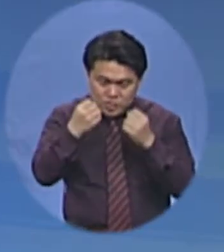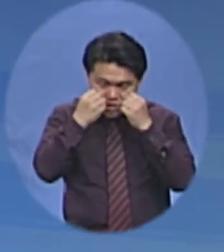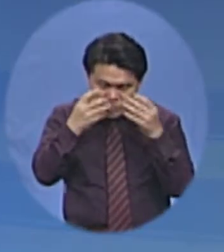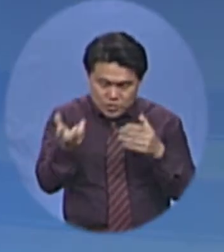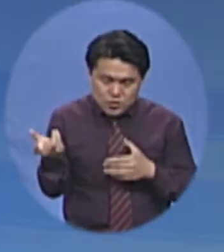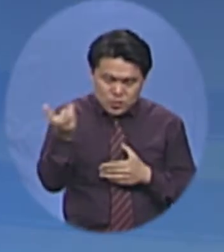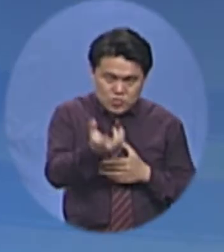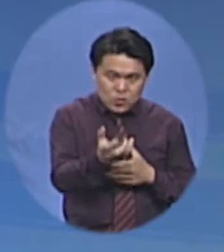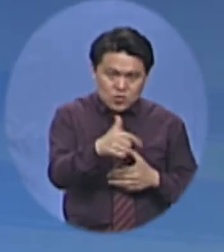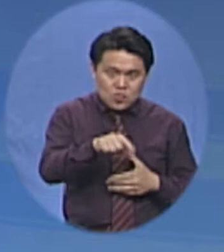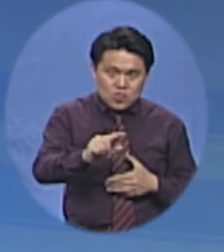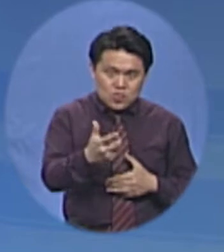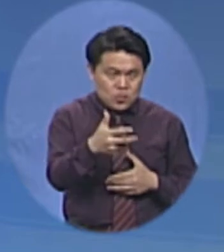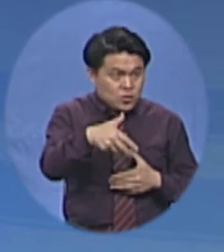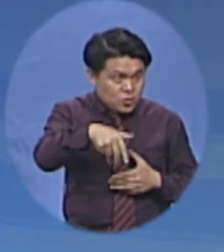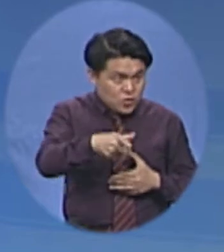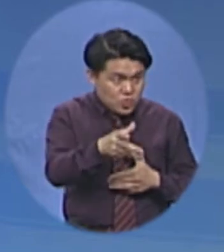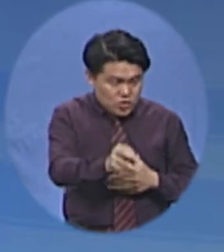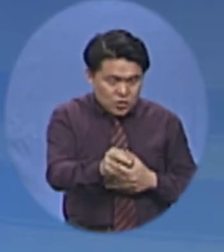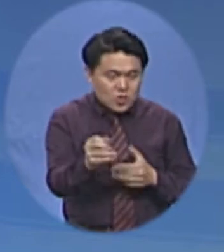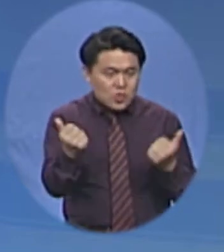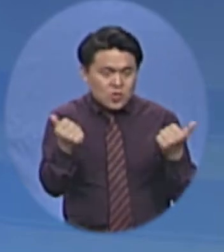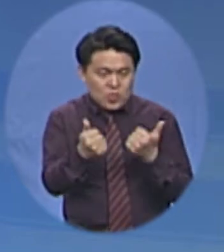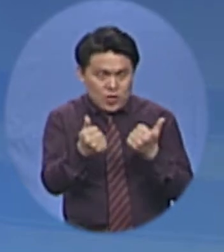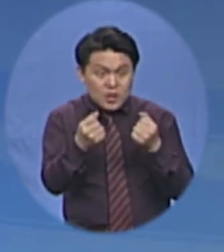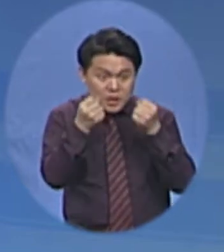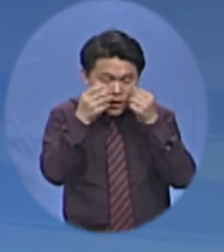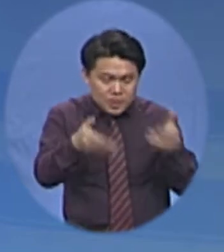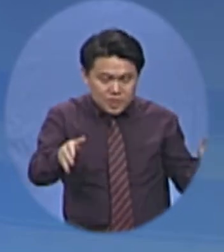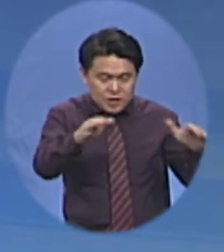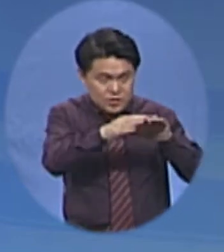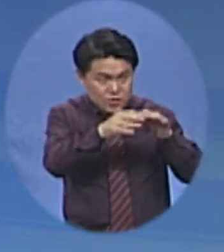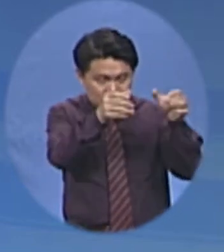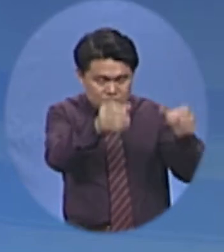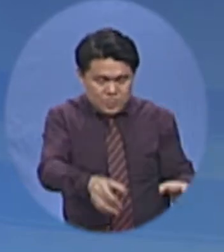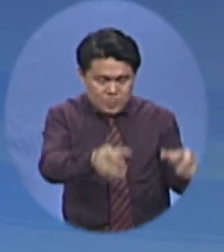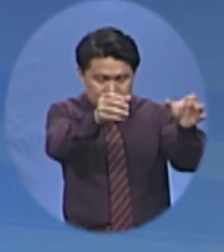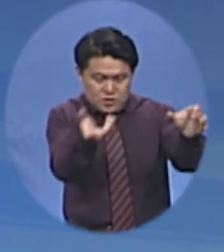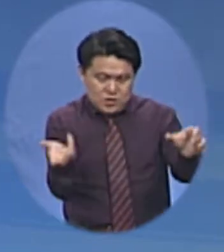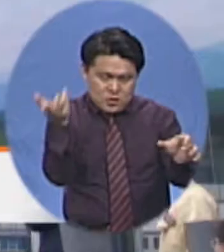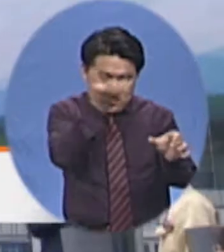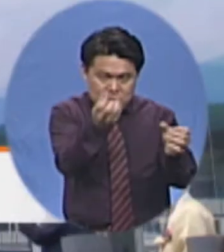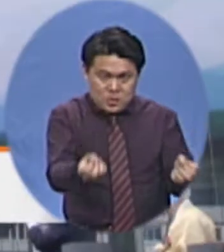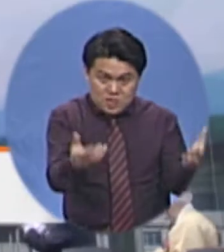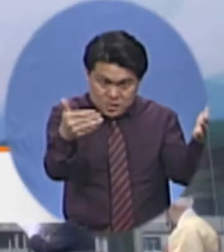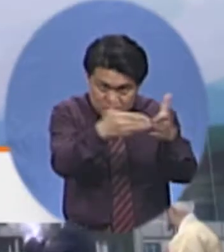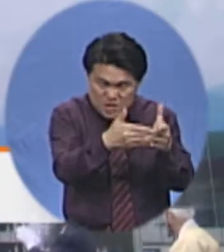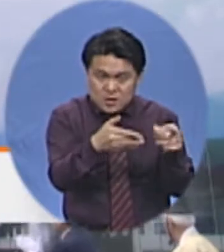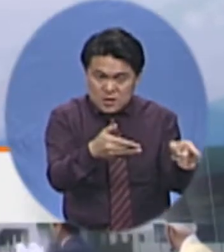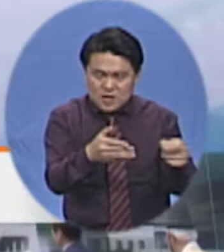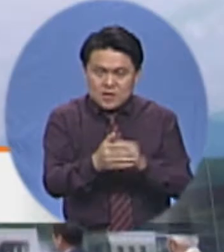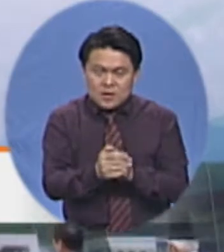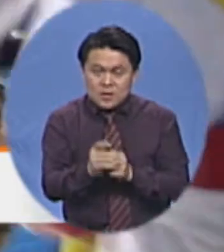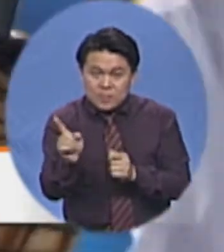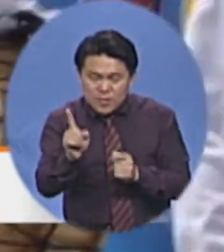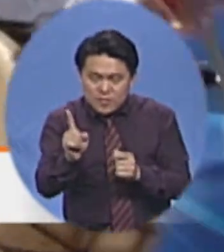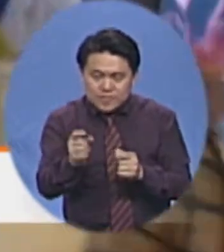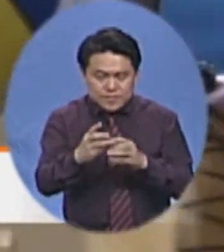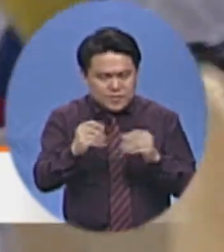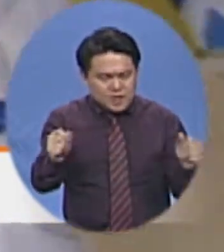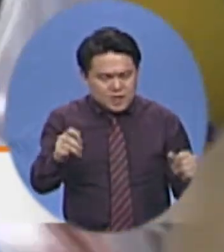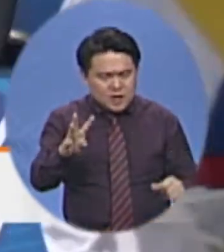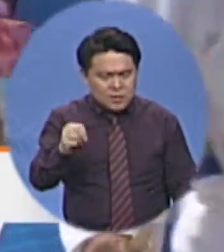보금자리가 될 예천군청과 군의회 신청사 상냥식을 가졌습니다. 신청사는 예천읍 대심리 일원에 부지